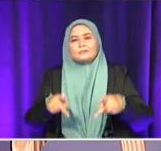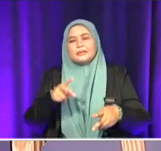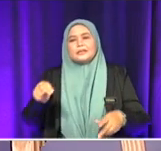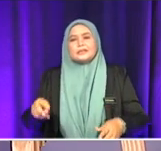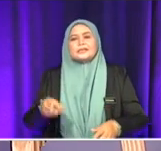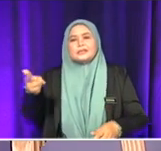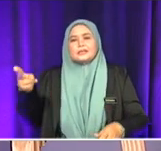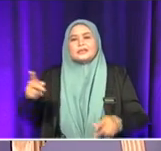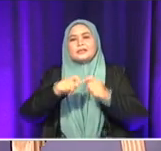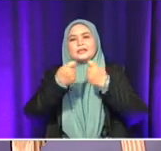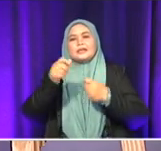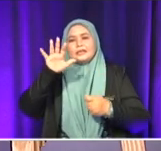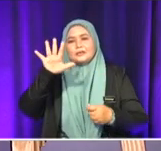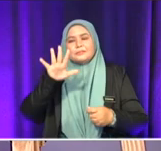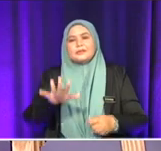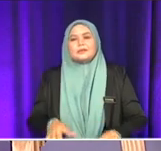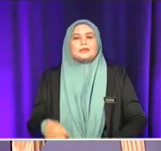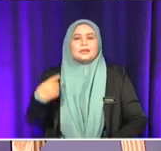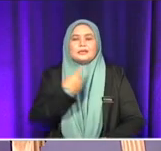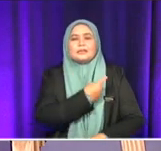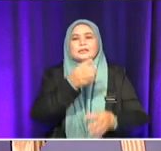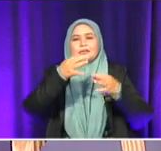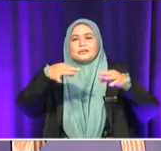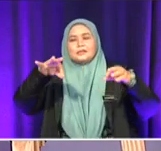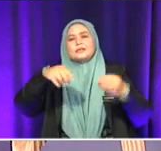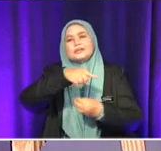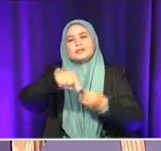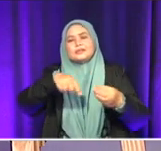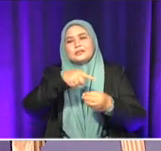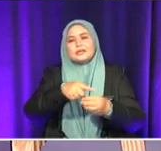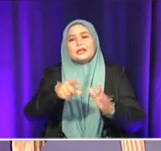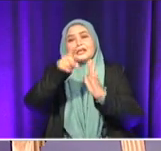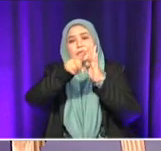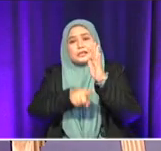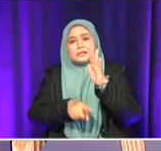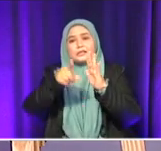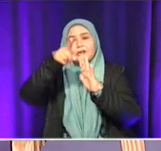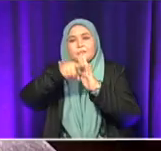tingkatan 5 kita cerita tentang dasar pendidikan kebangsaan